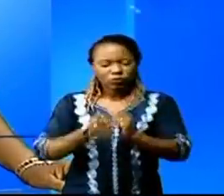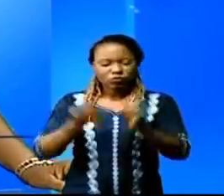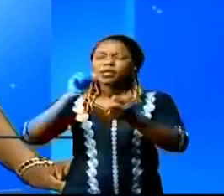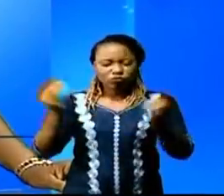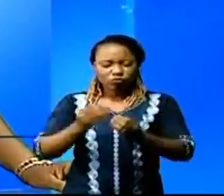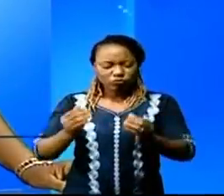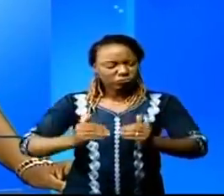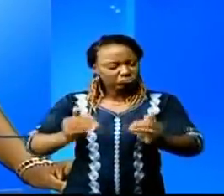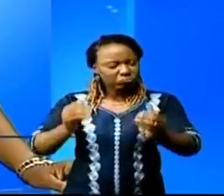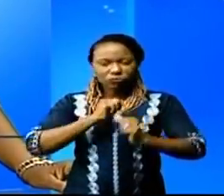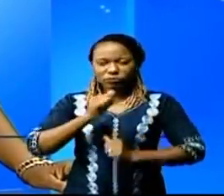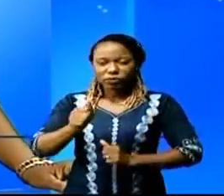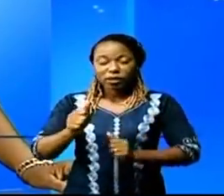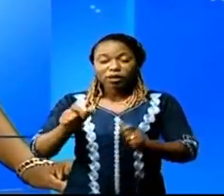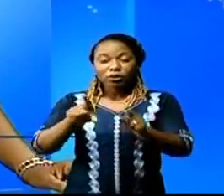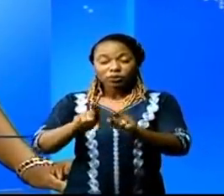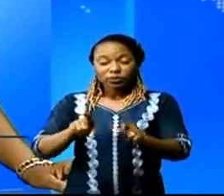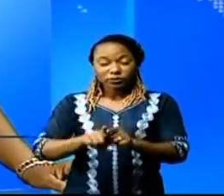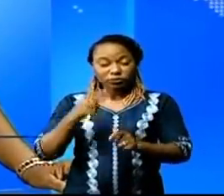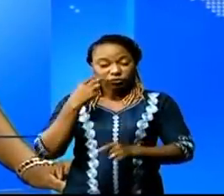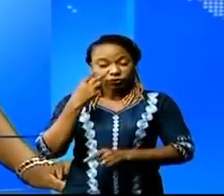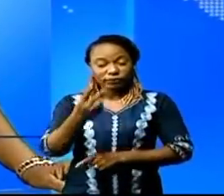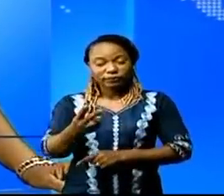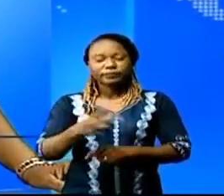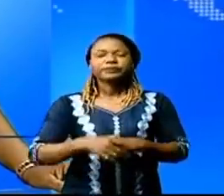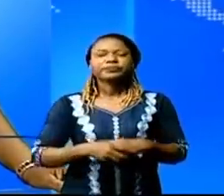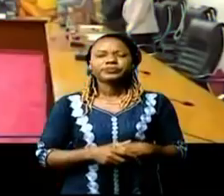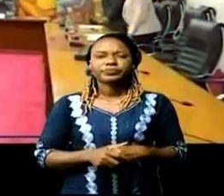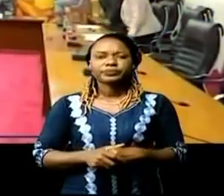de solutions idoines.